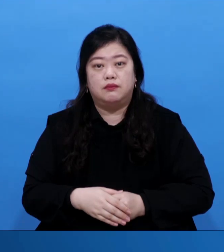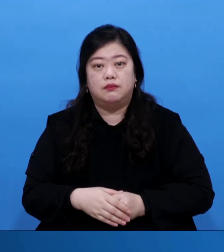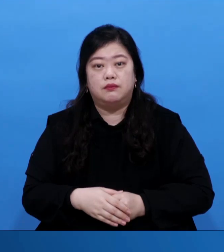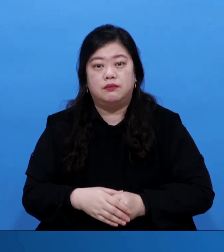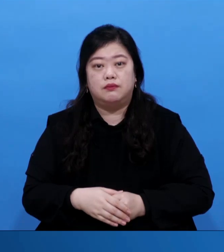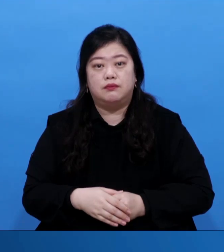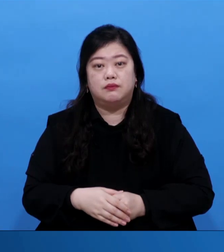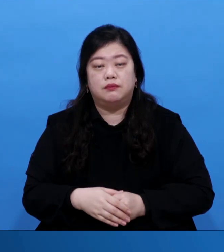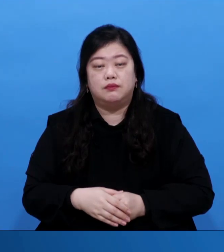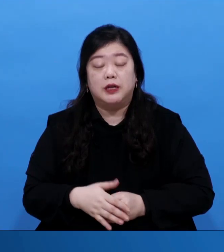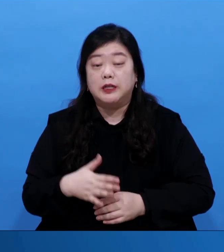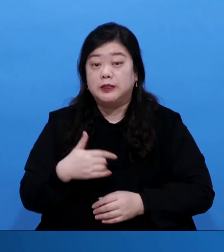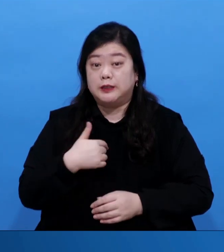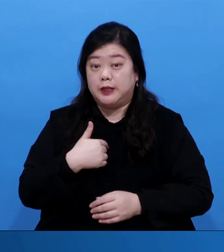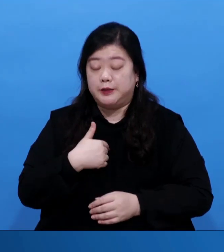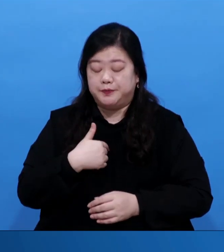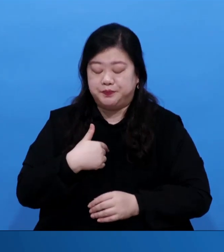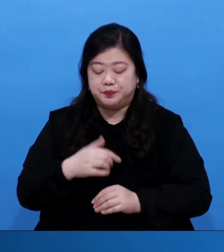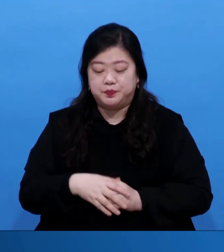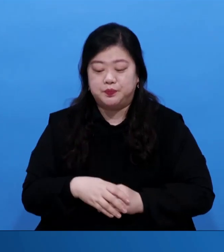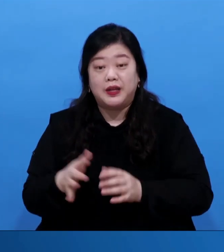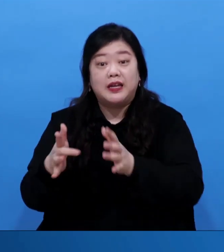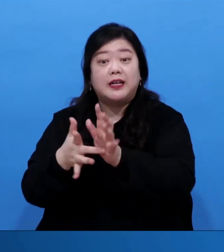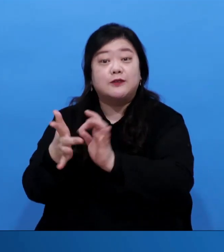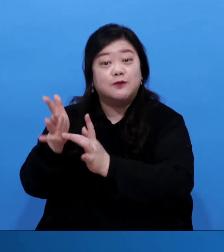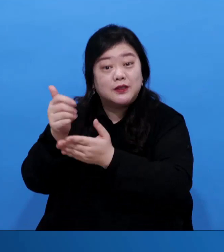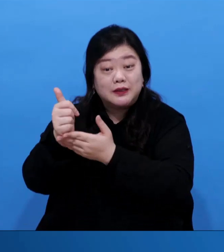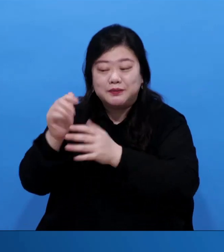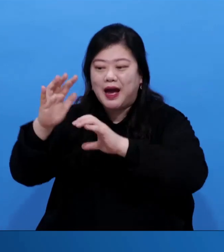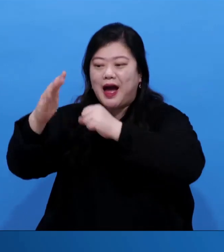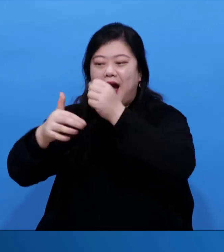저는 이걸 40일을 하지 않고요.